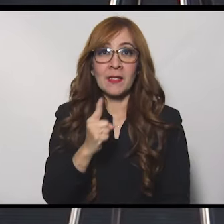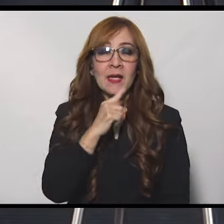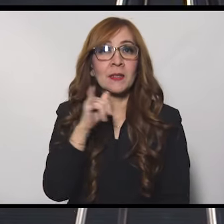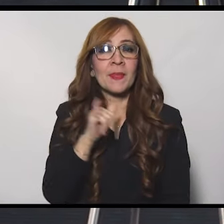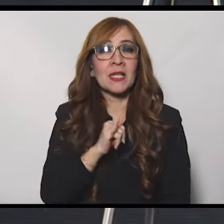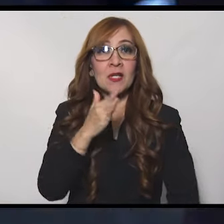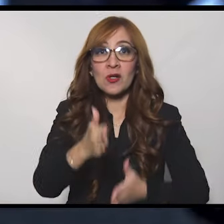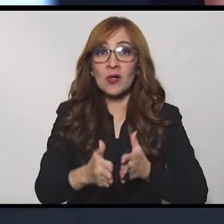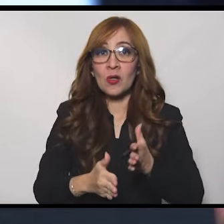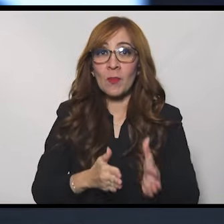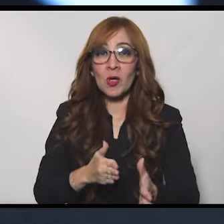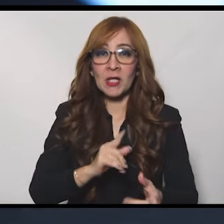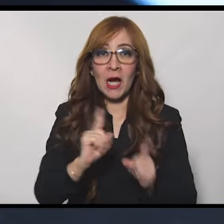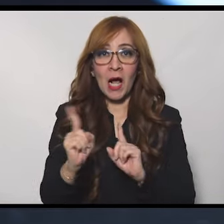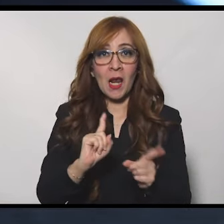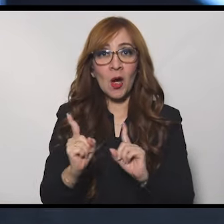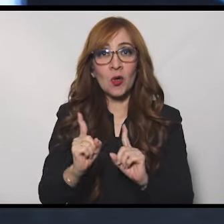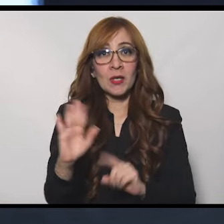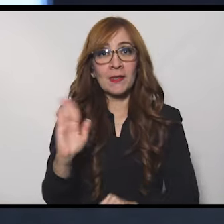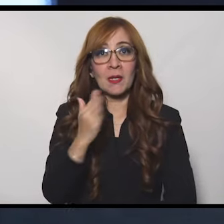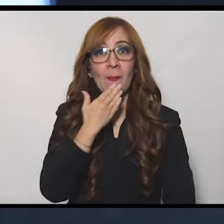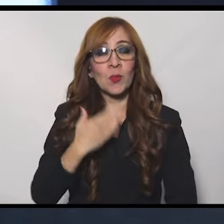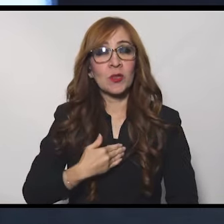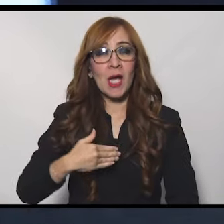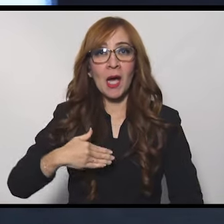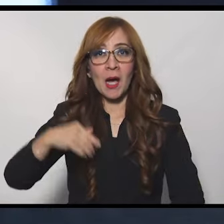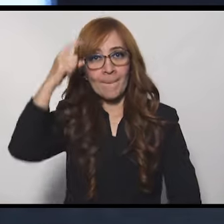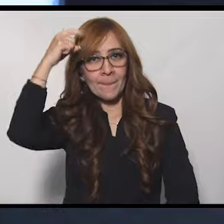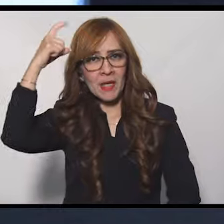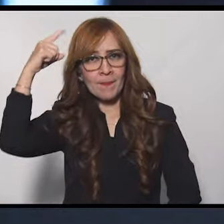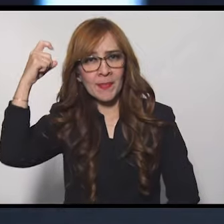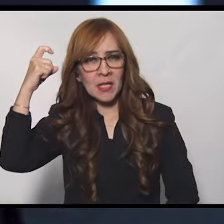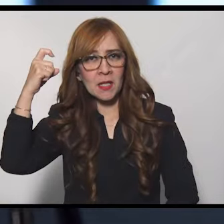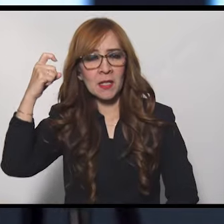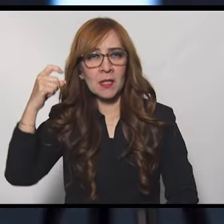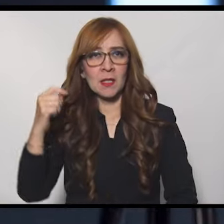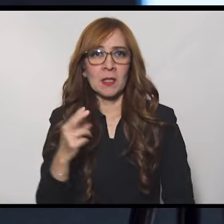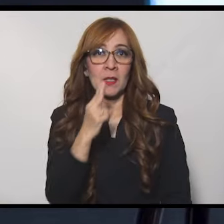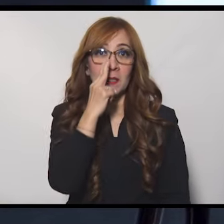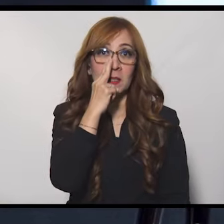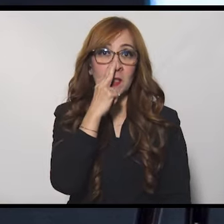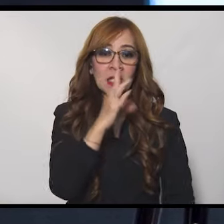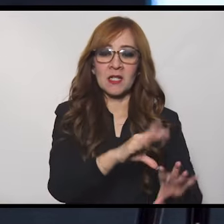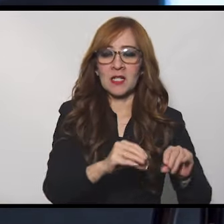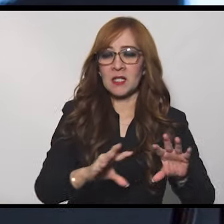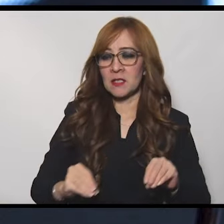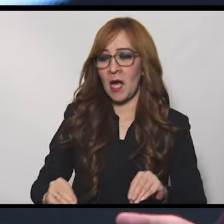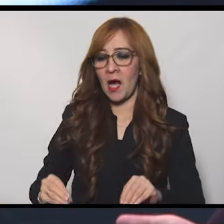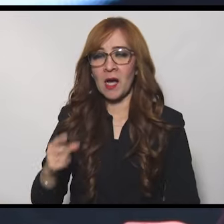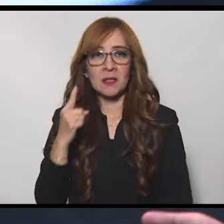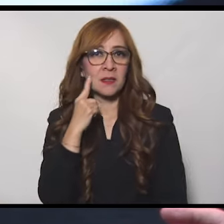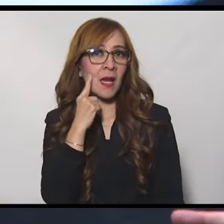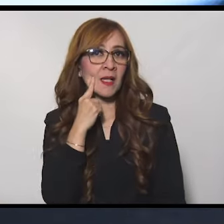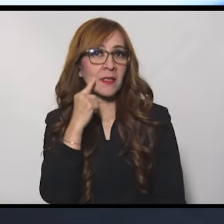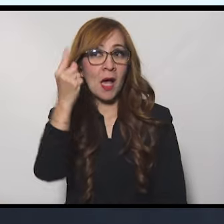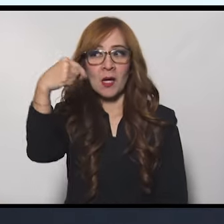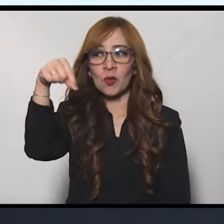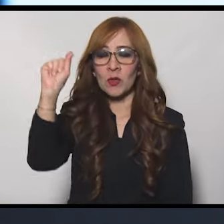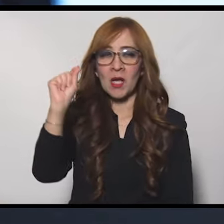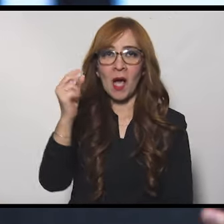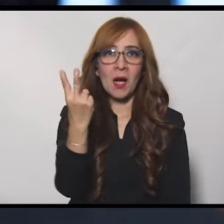sebuah robot yang tidak memiliki kehidupan. Senin kerja, Selasa